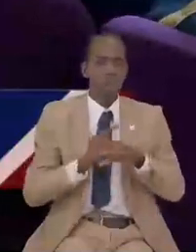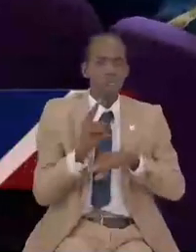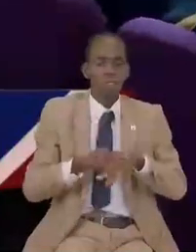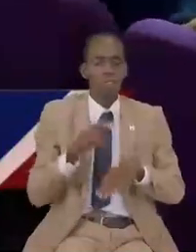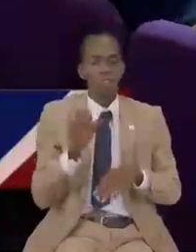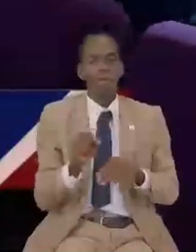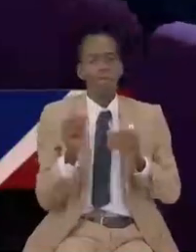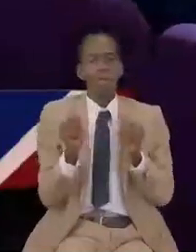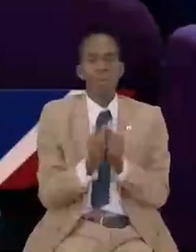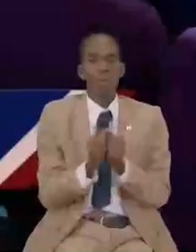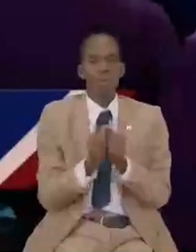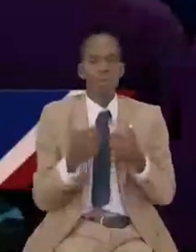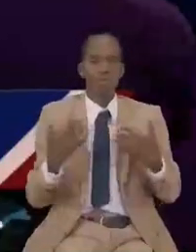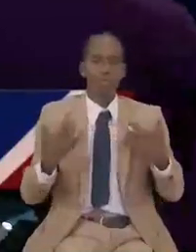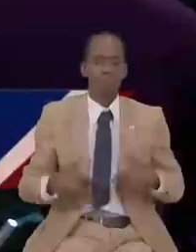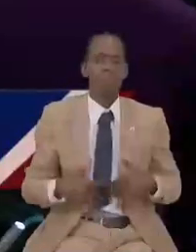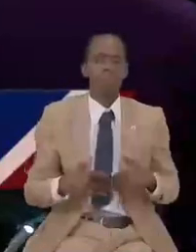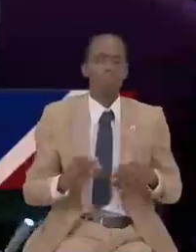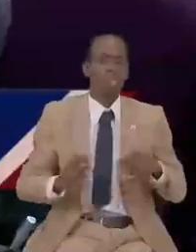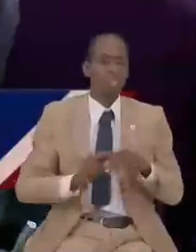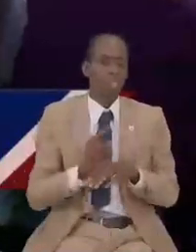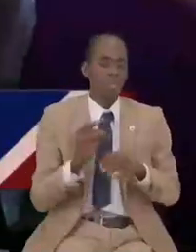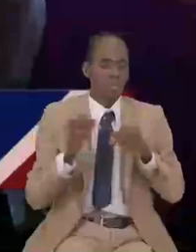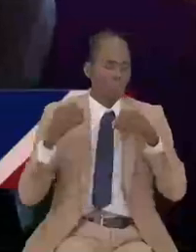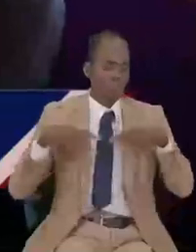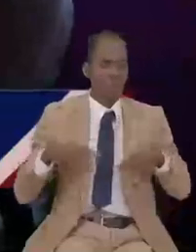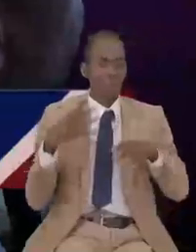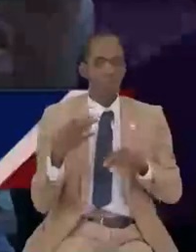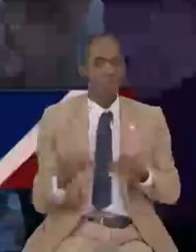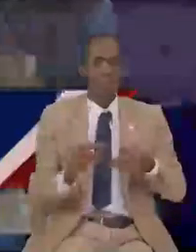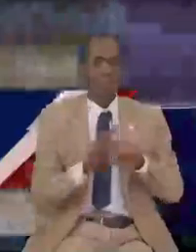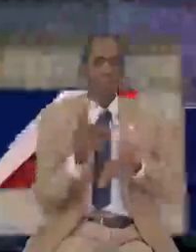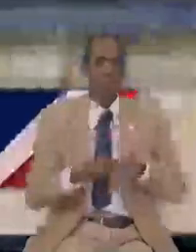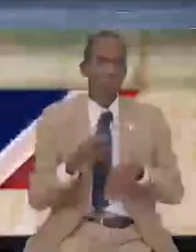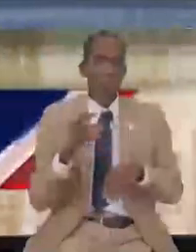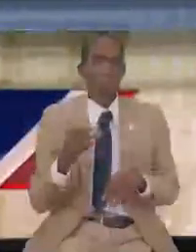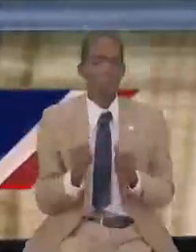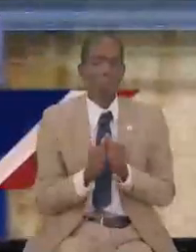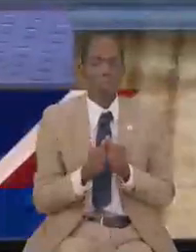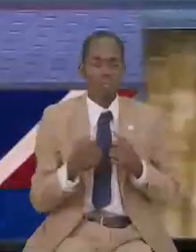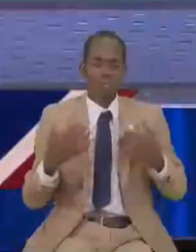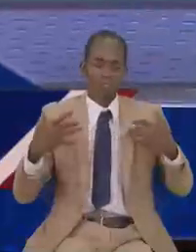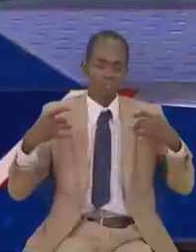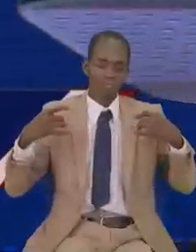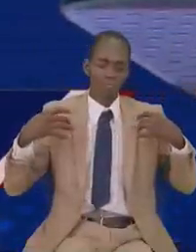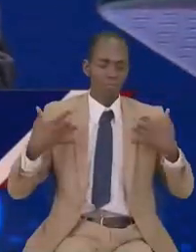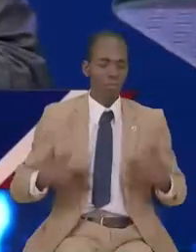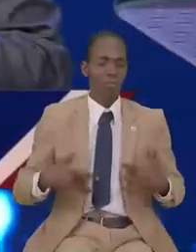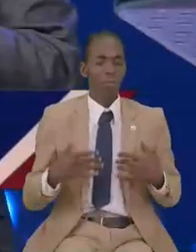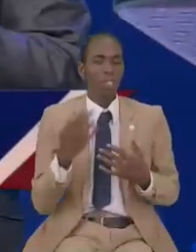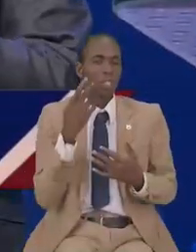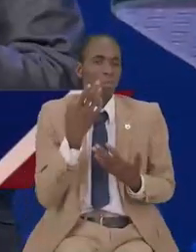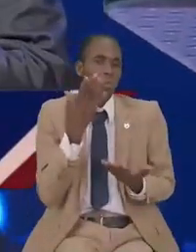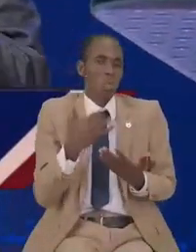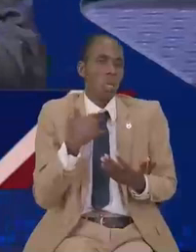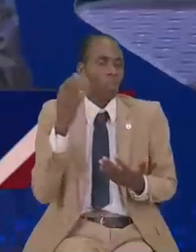seront que faire au bruit de la mer et des flots. Il y a l'angoisse, c'est-à-dire la confusion. Vous aurez